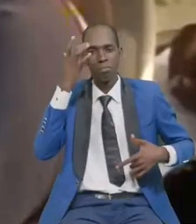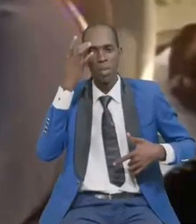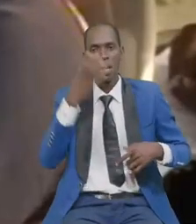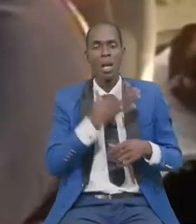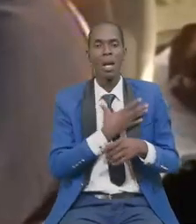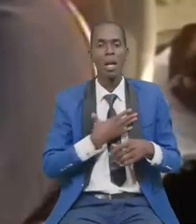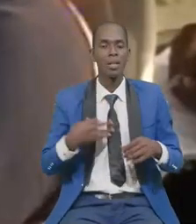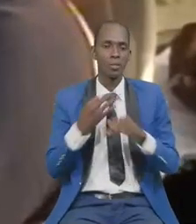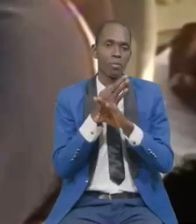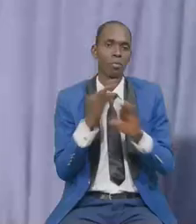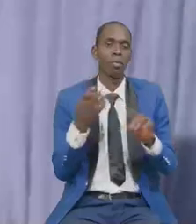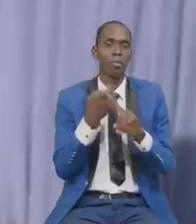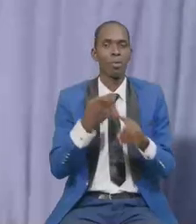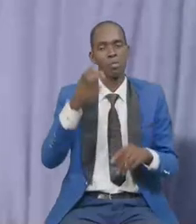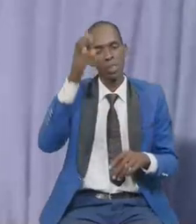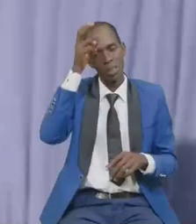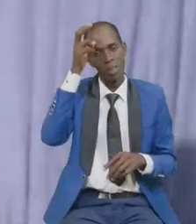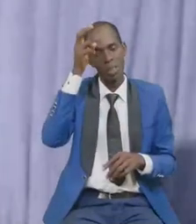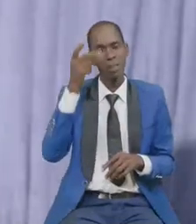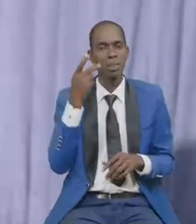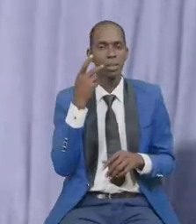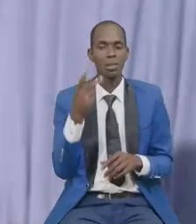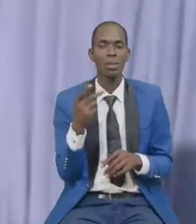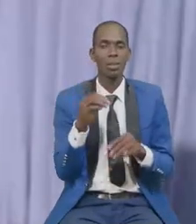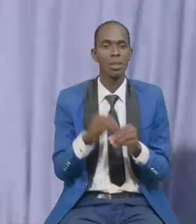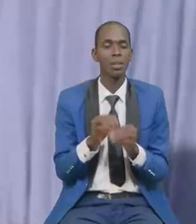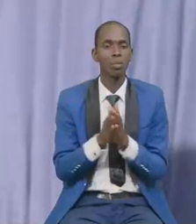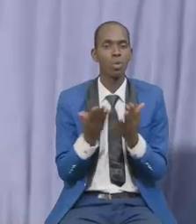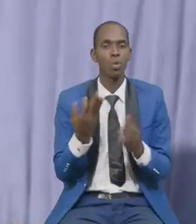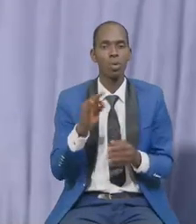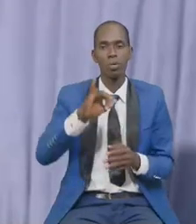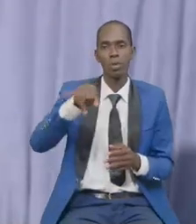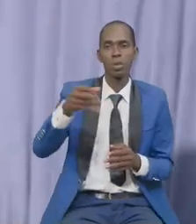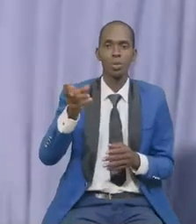Satan. Revenons à Jean au chapitre 19.